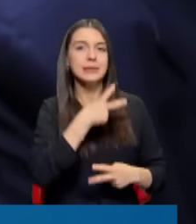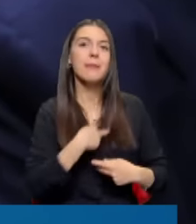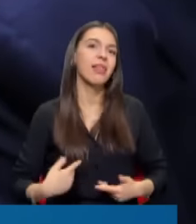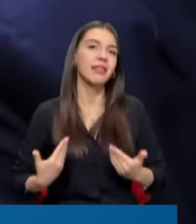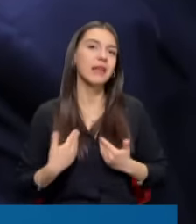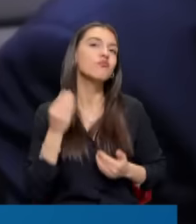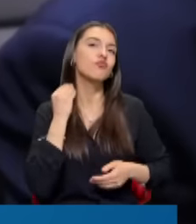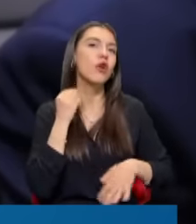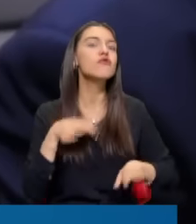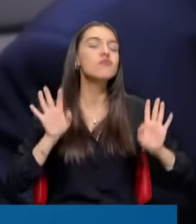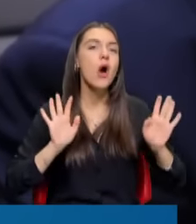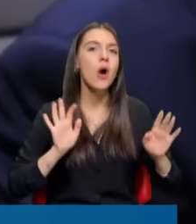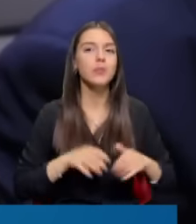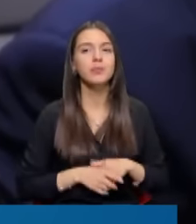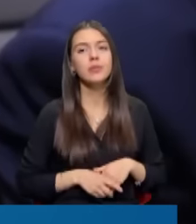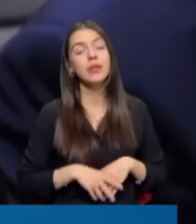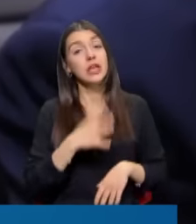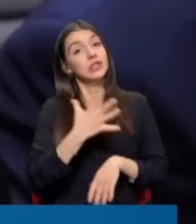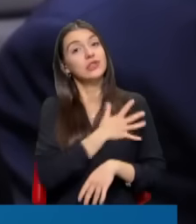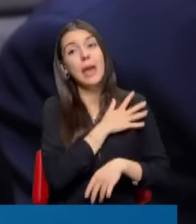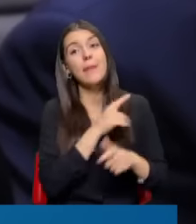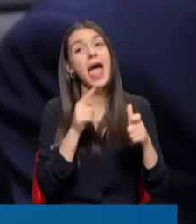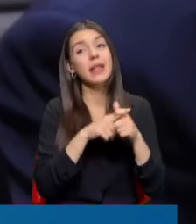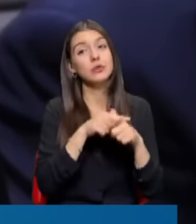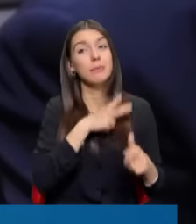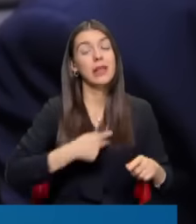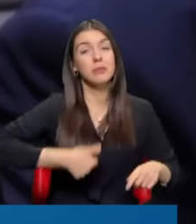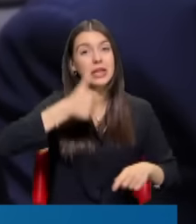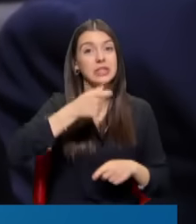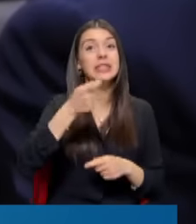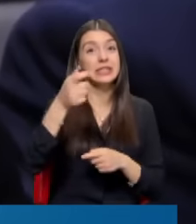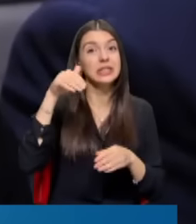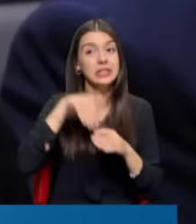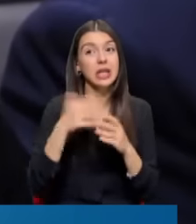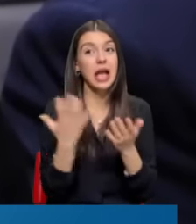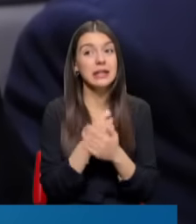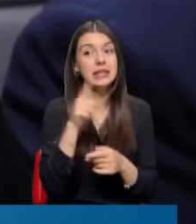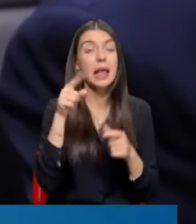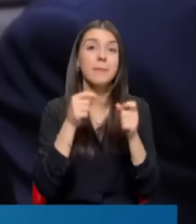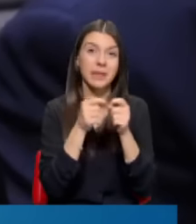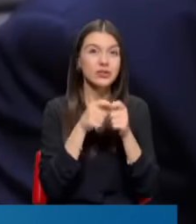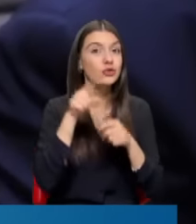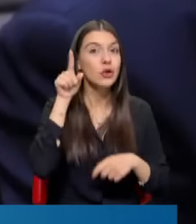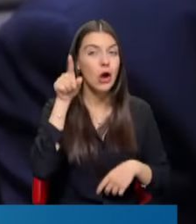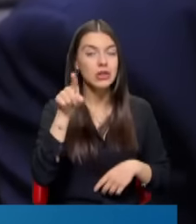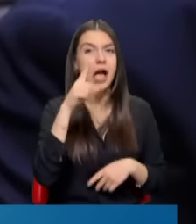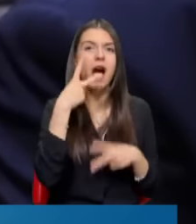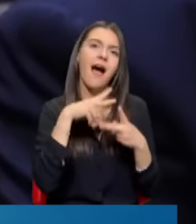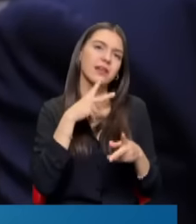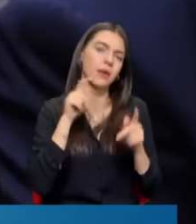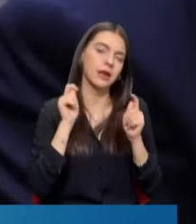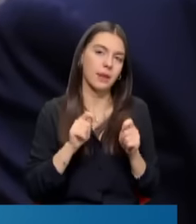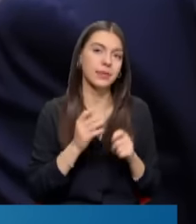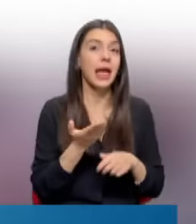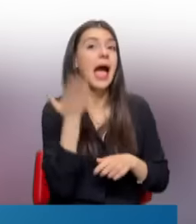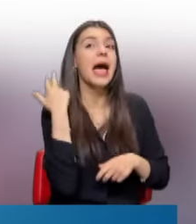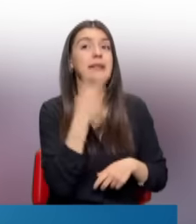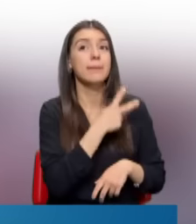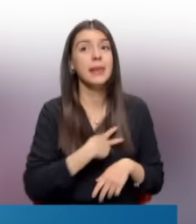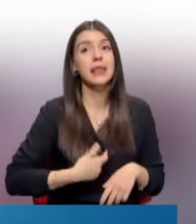bu manada. CHP'den Etimesgut Belediye Başkanı seçilen Erdal Beşikçioğlu ise bu açıklamayı yaptı mikrofonlara. Eski